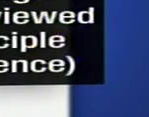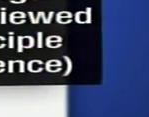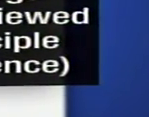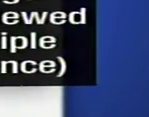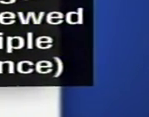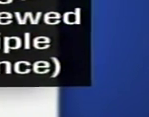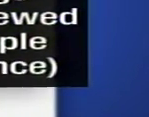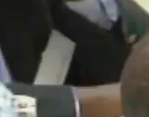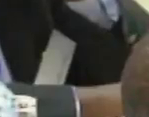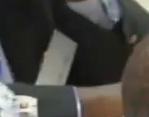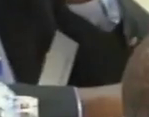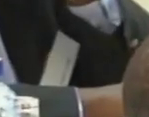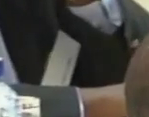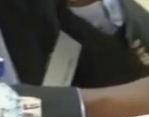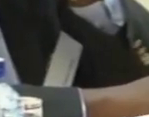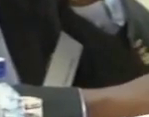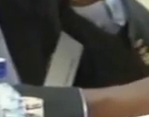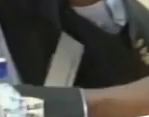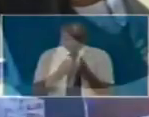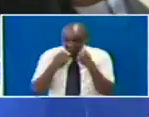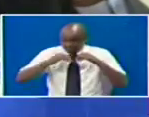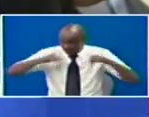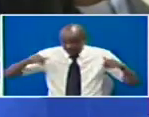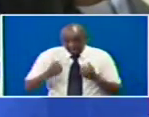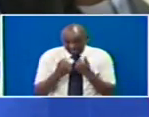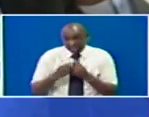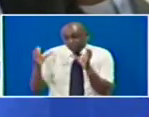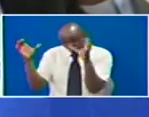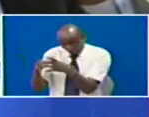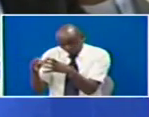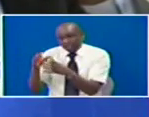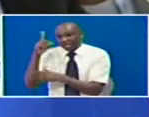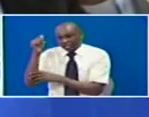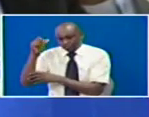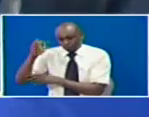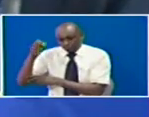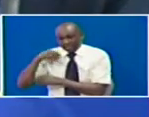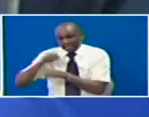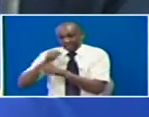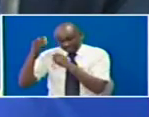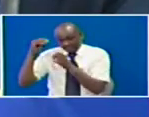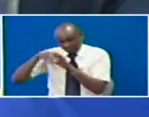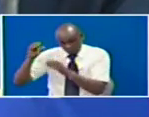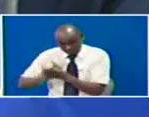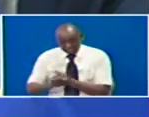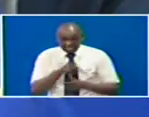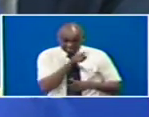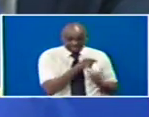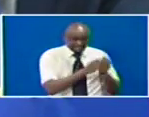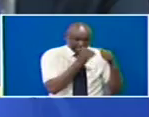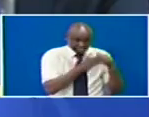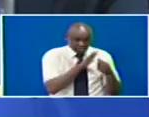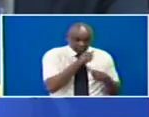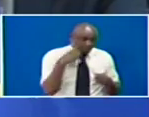hivyo, mgawanyiko ukawa ndio kilele cha siku, huku kundi la Kipchoge Keino likipata kura 13 dhidi ya 19